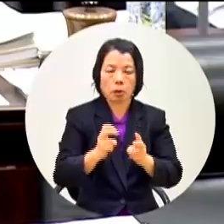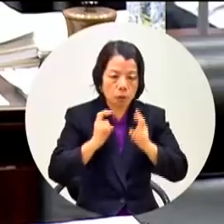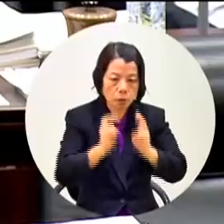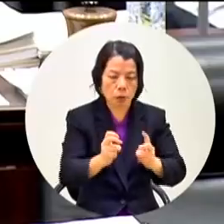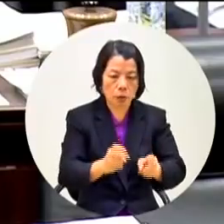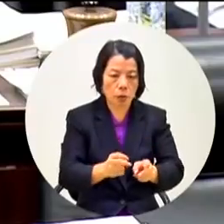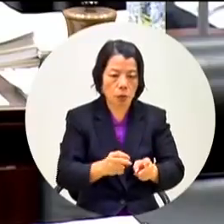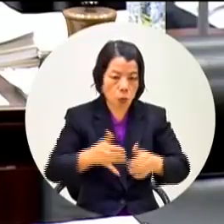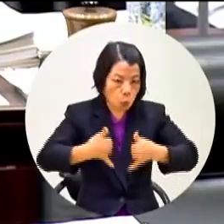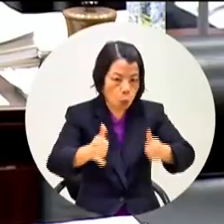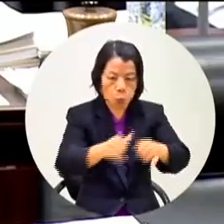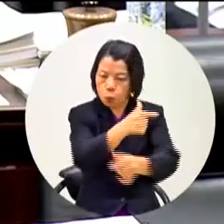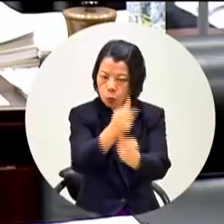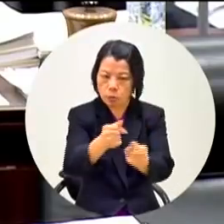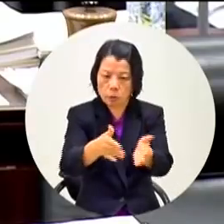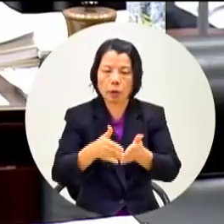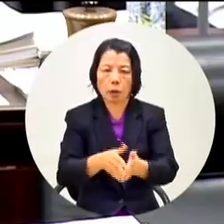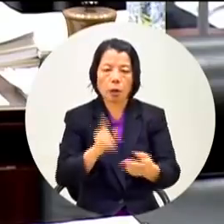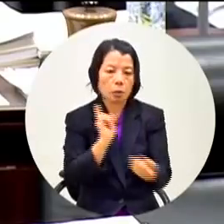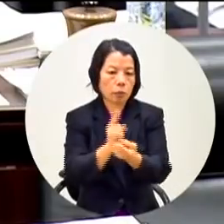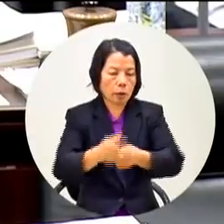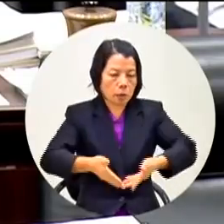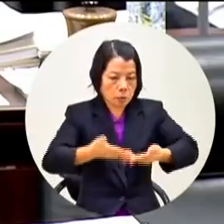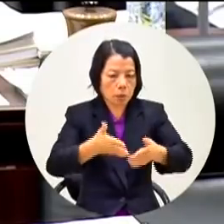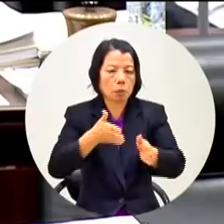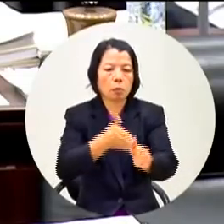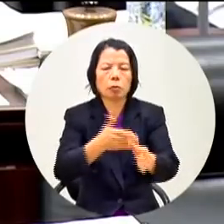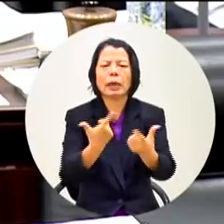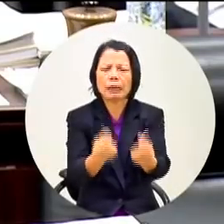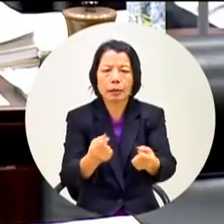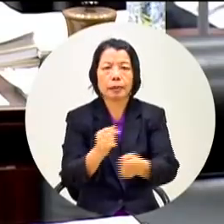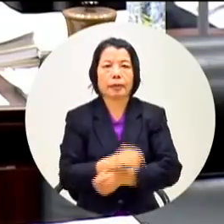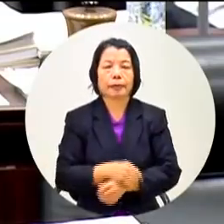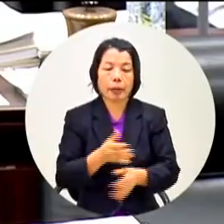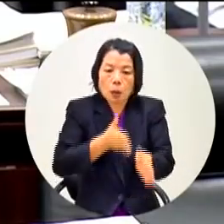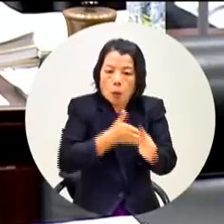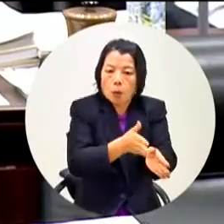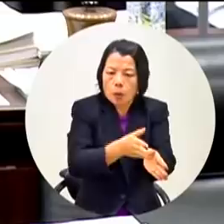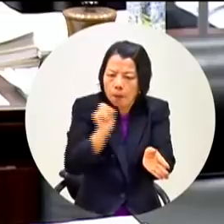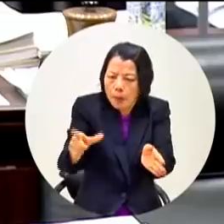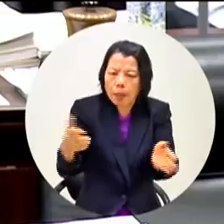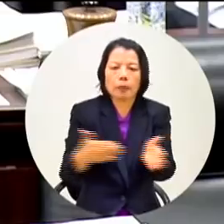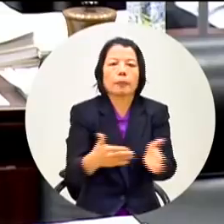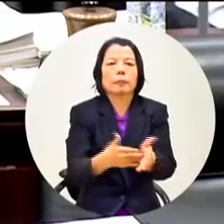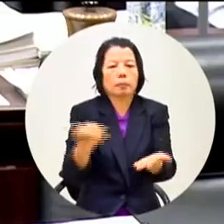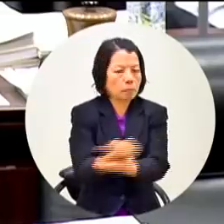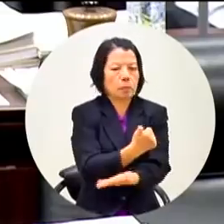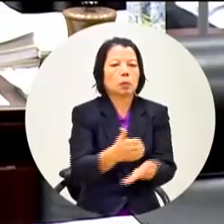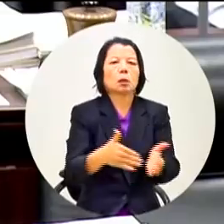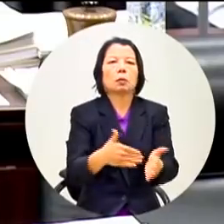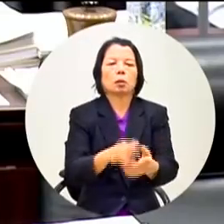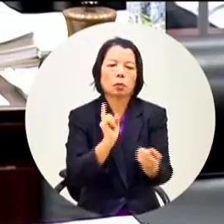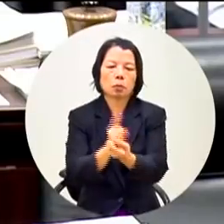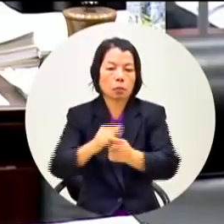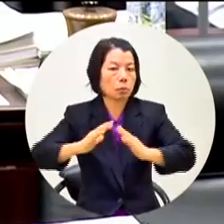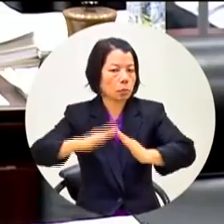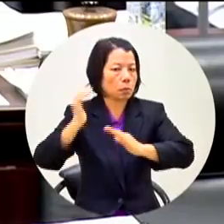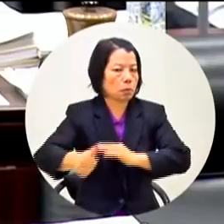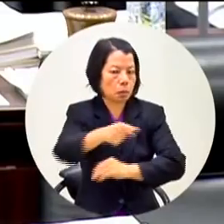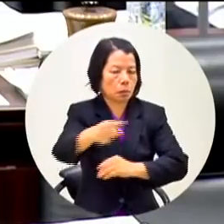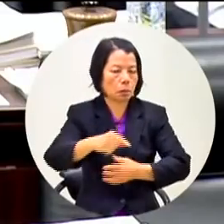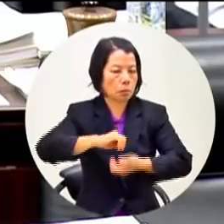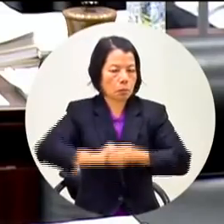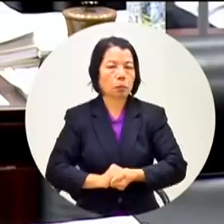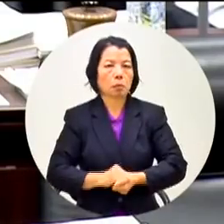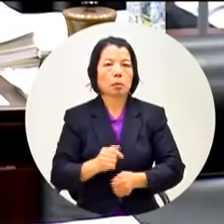程需要的到位了，车厢基本上也准备好了，就等市长你决定说这个争议路线要怎么去处理，